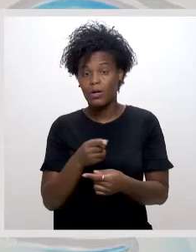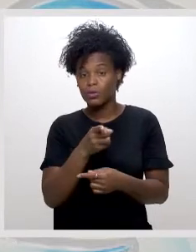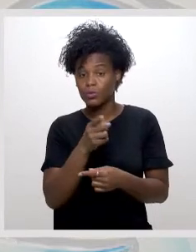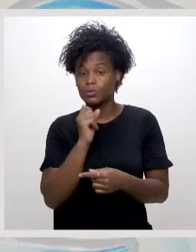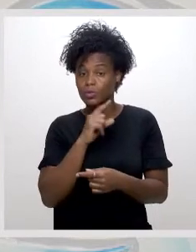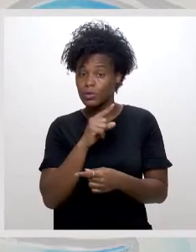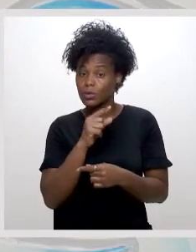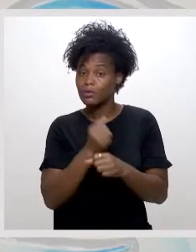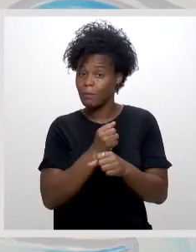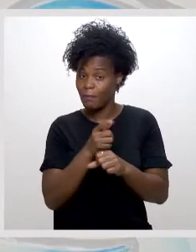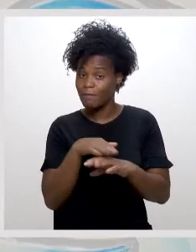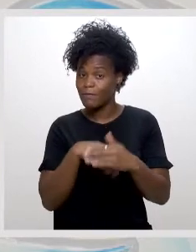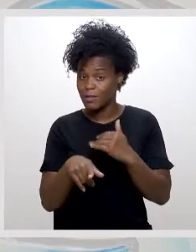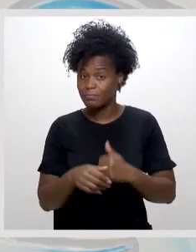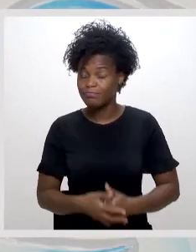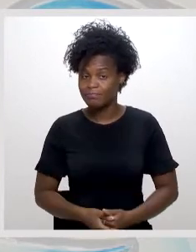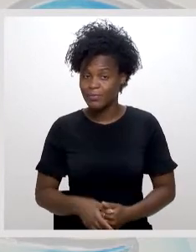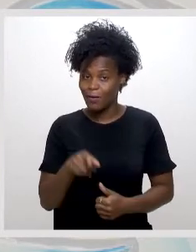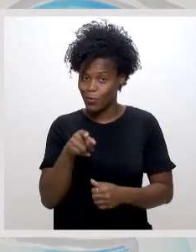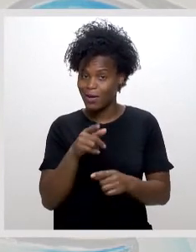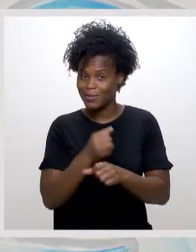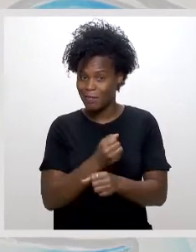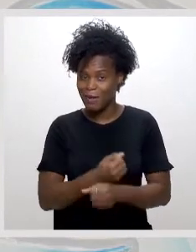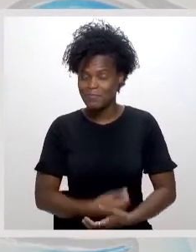puisses réaliser cette tâche. À toi de